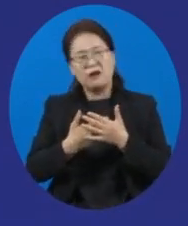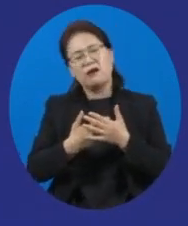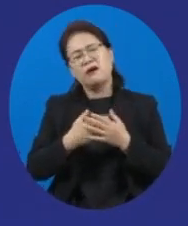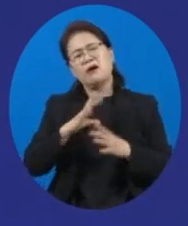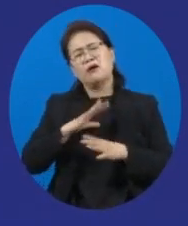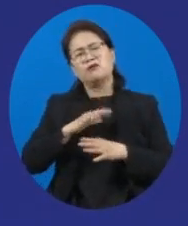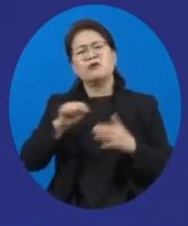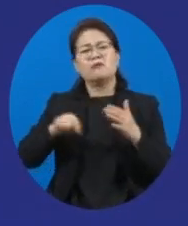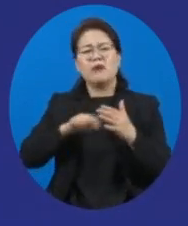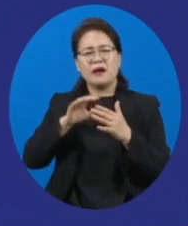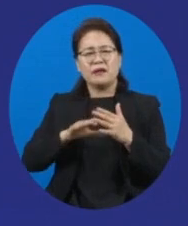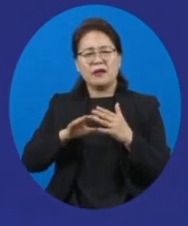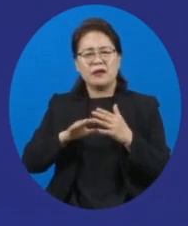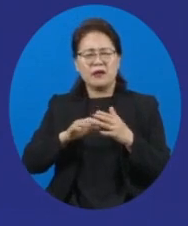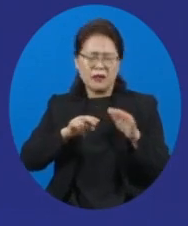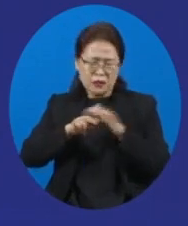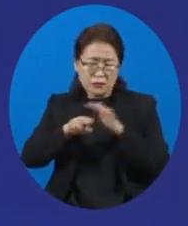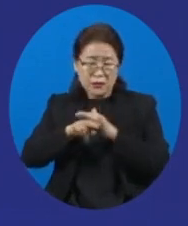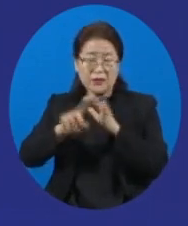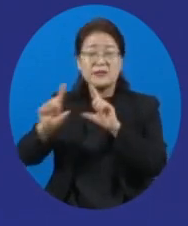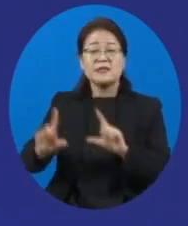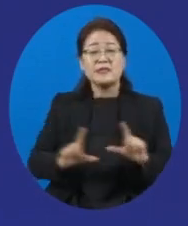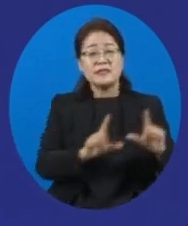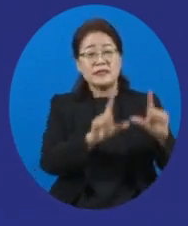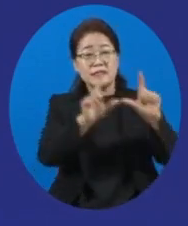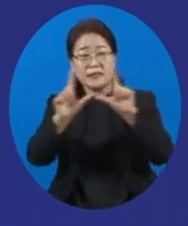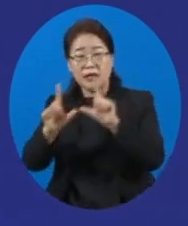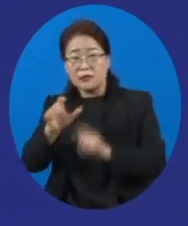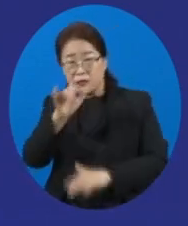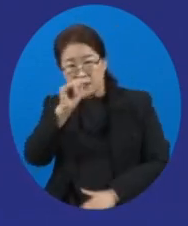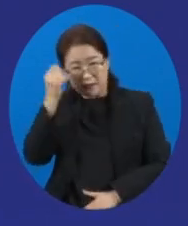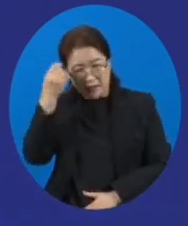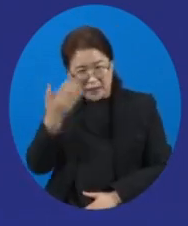두려움 속에서 쫓기는 삶을 살고 있습니까?